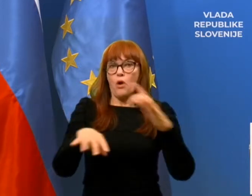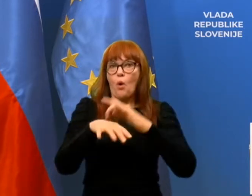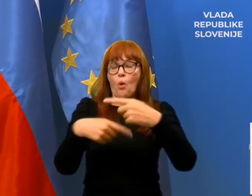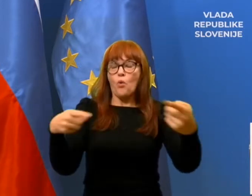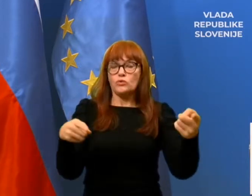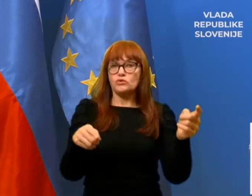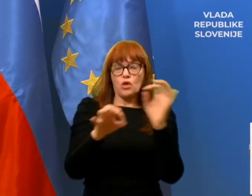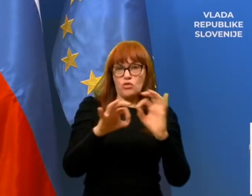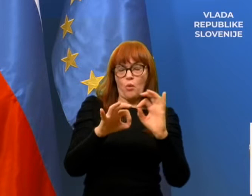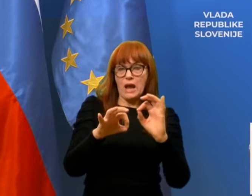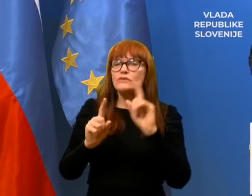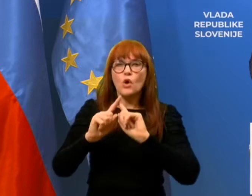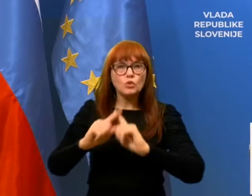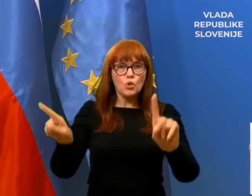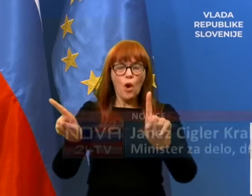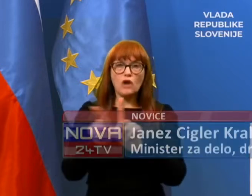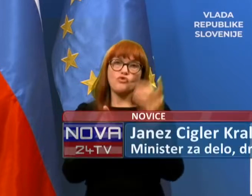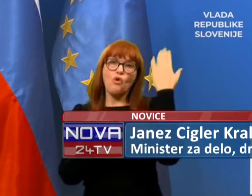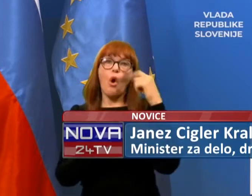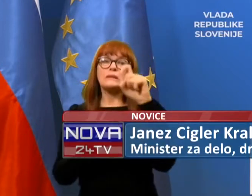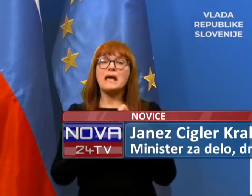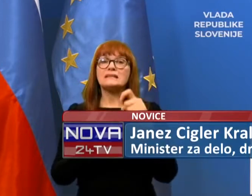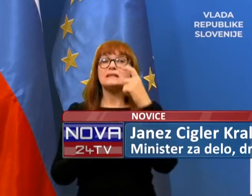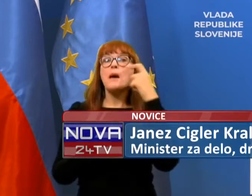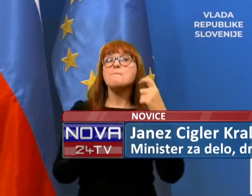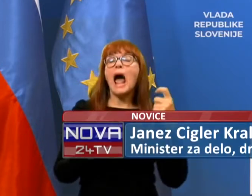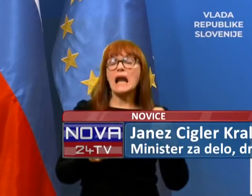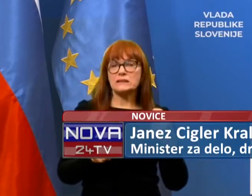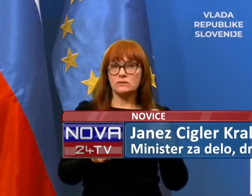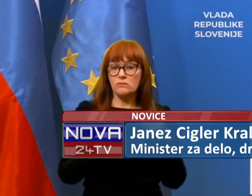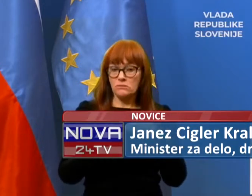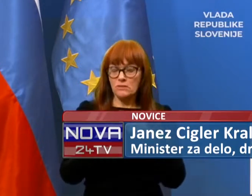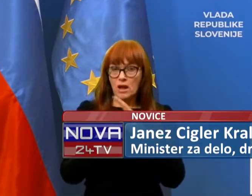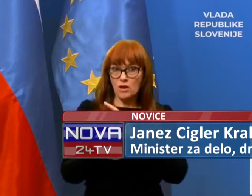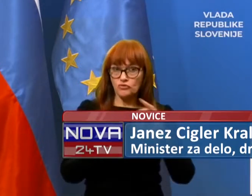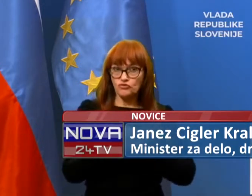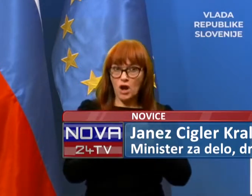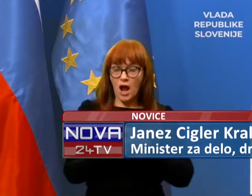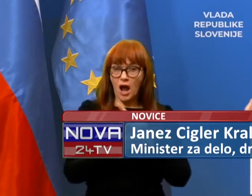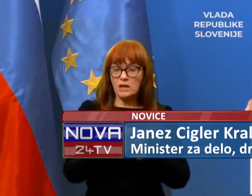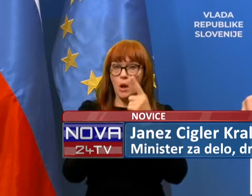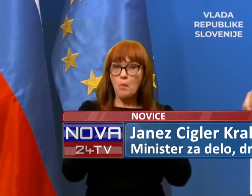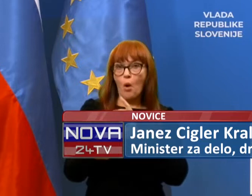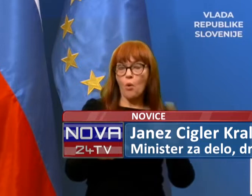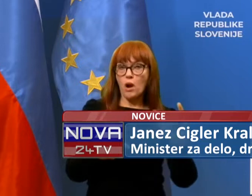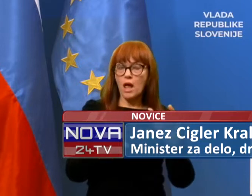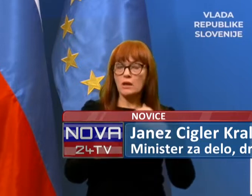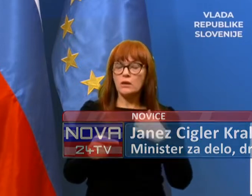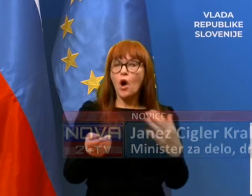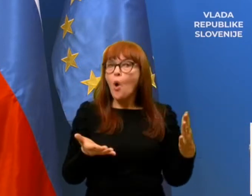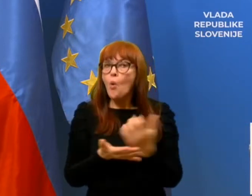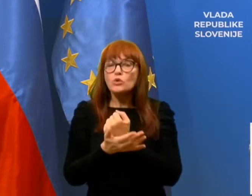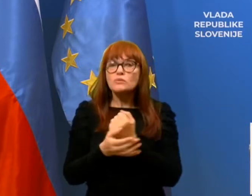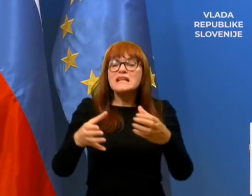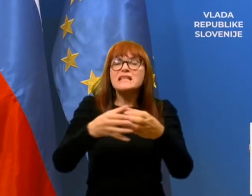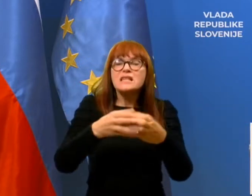te številke zagotovo skrbijo. Torej, v tem času, pol leta, smo uspeli z uspešnim timskim delom